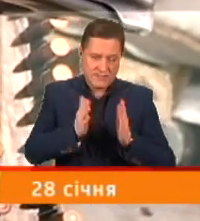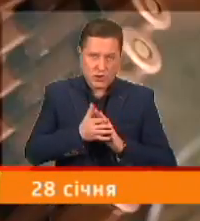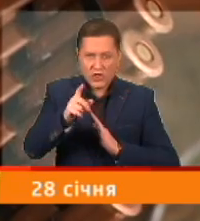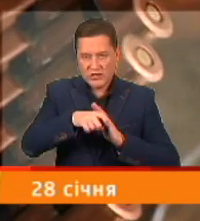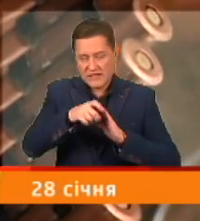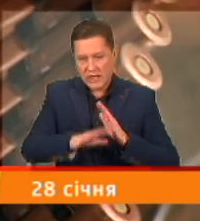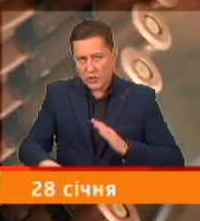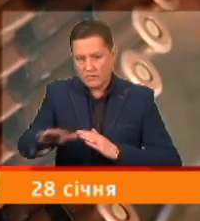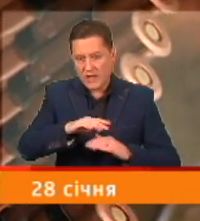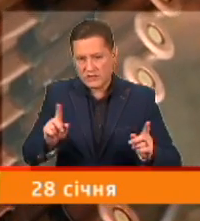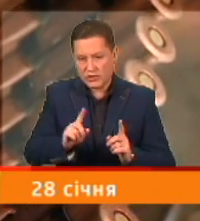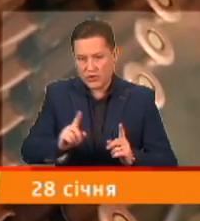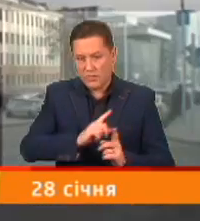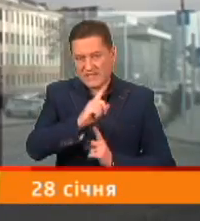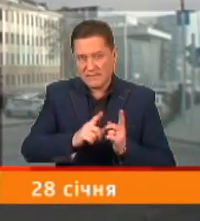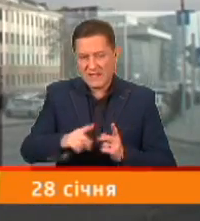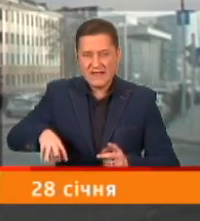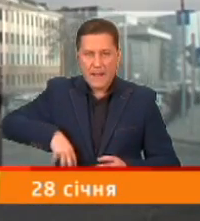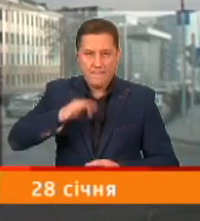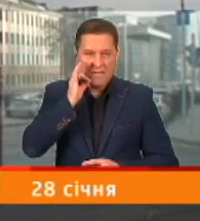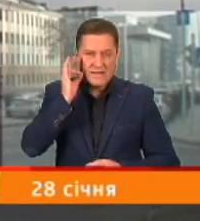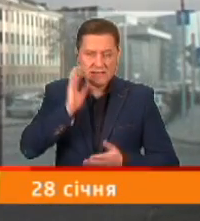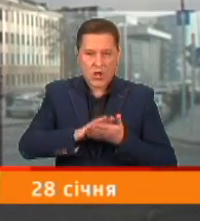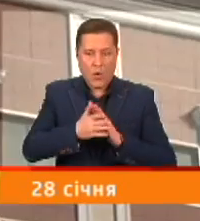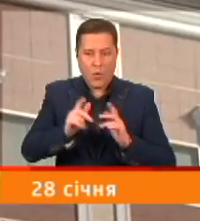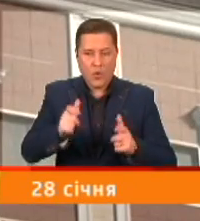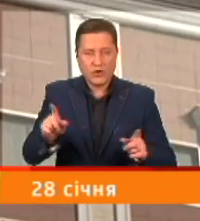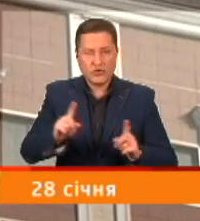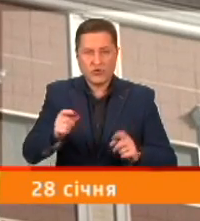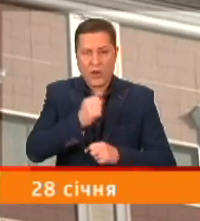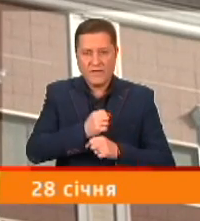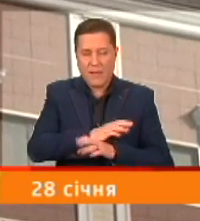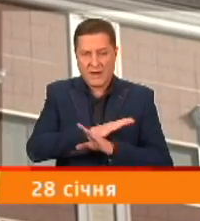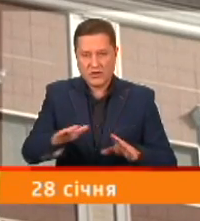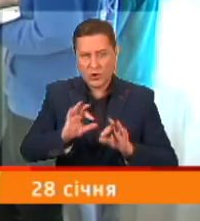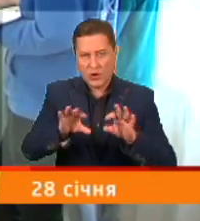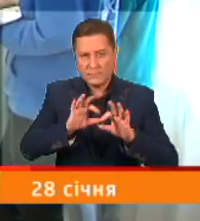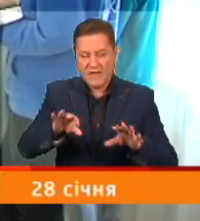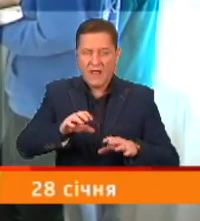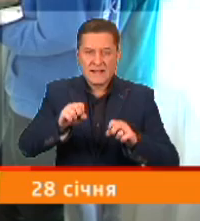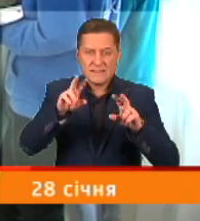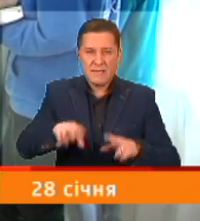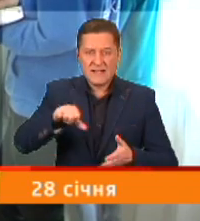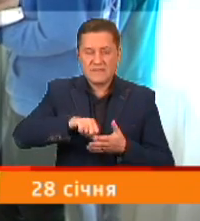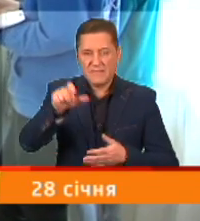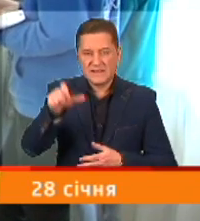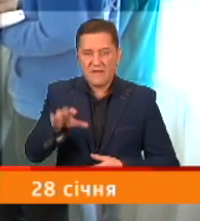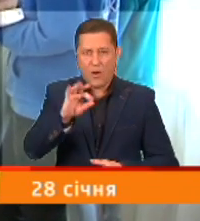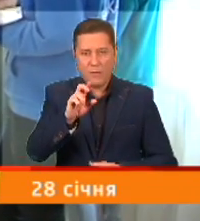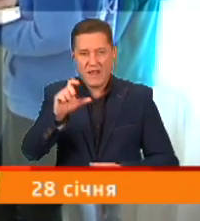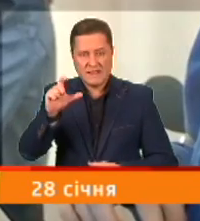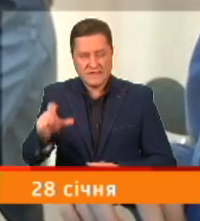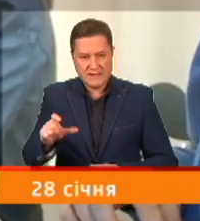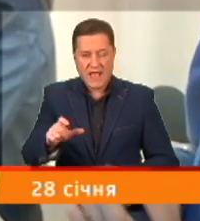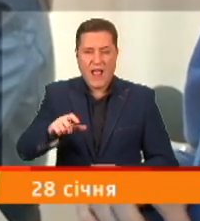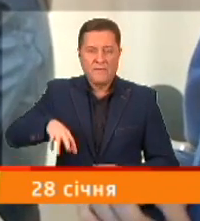Донбасі, аби замінити Мінські угоди, що не працюють. Про це розповів спецпредставник ОБСЄ у тристоронній контактній групі у